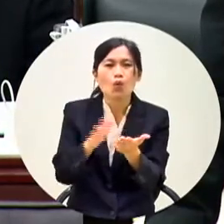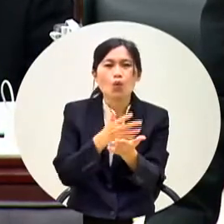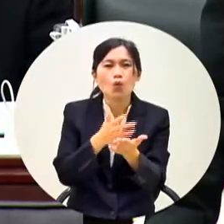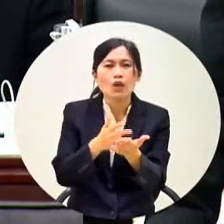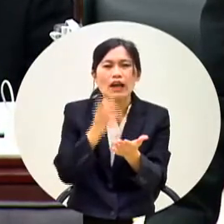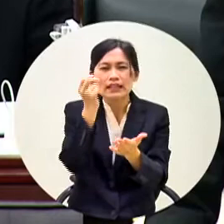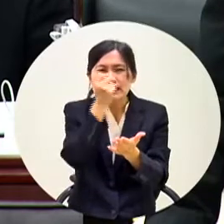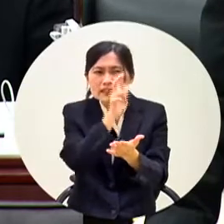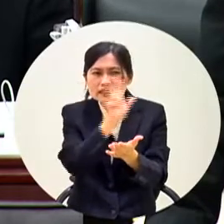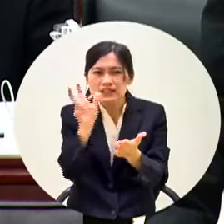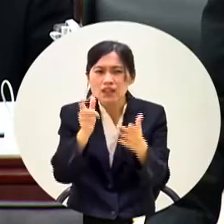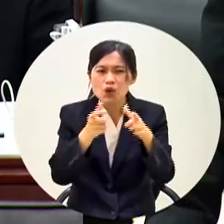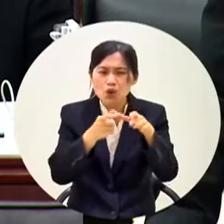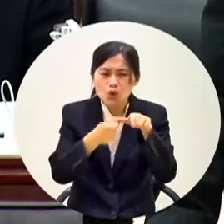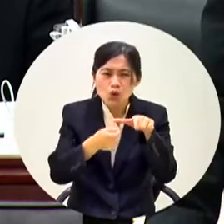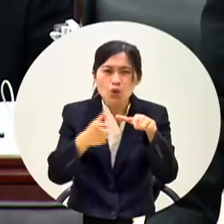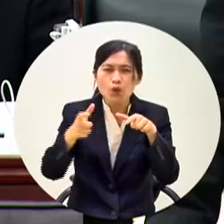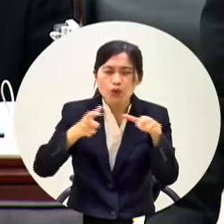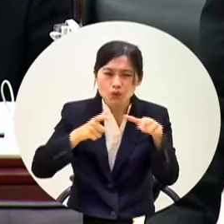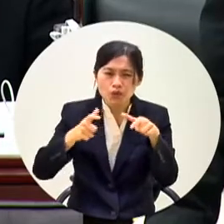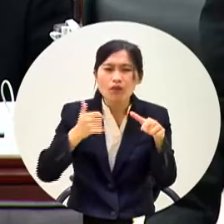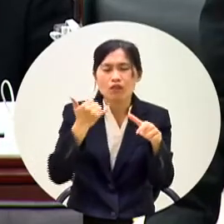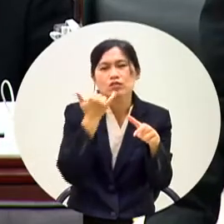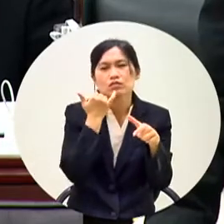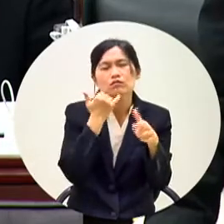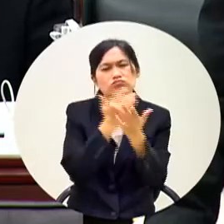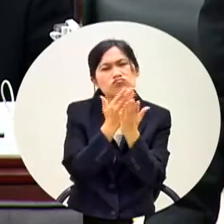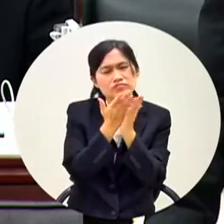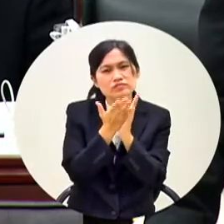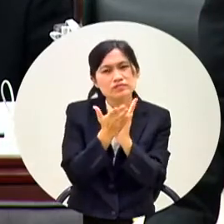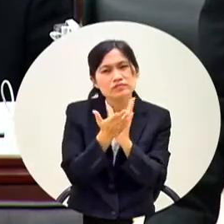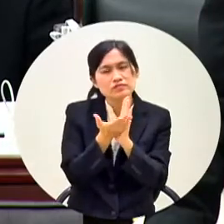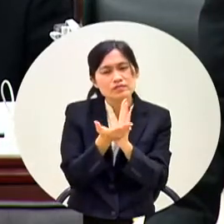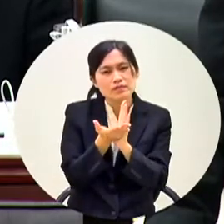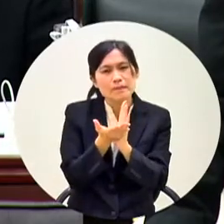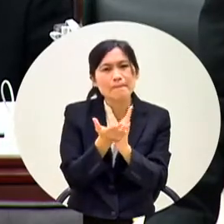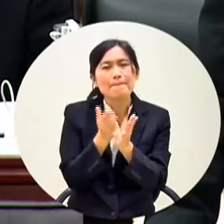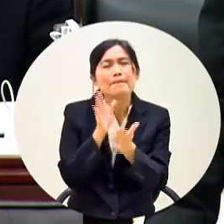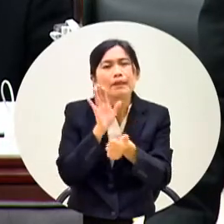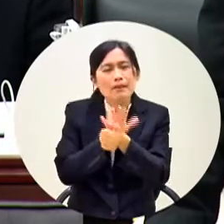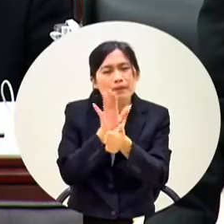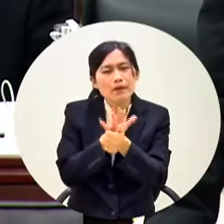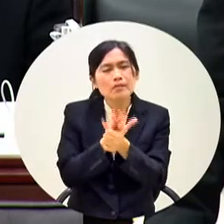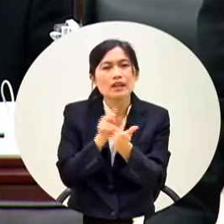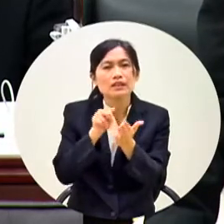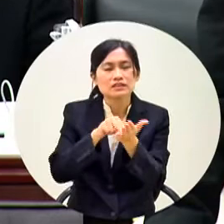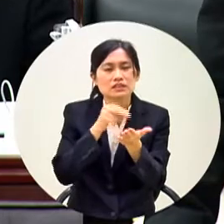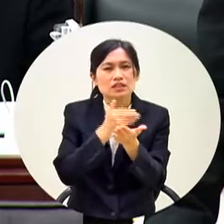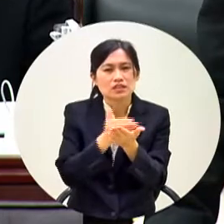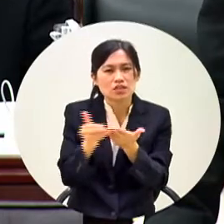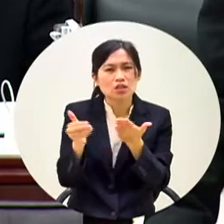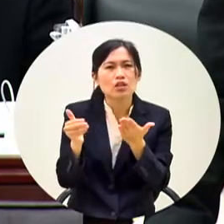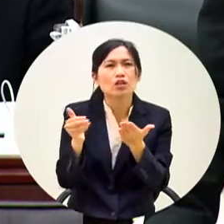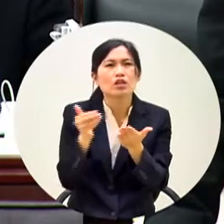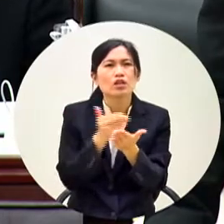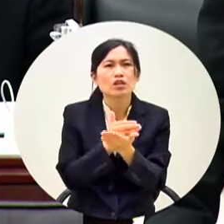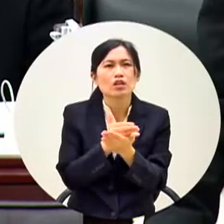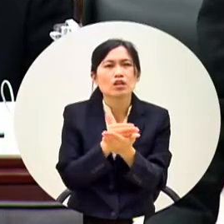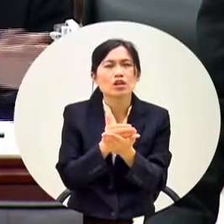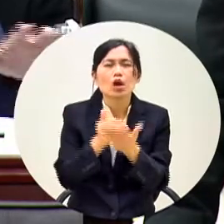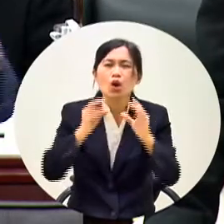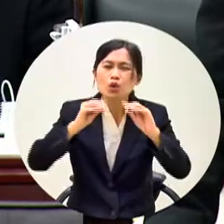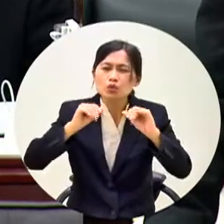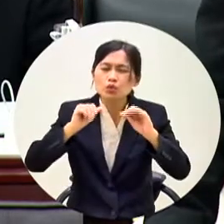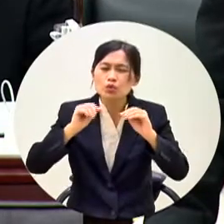公园啊，是安怎定定吼，可能会当加加减减，吼，来解决啊，即相关即一寡啊土地